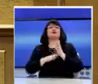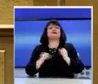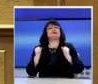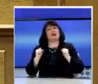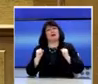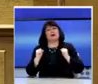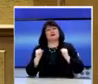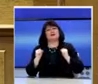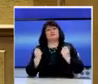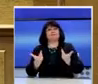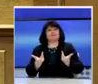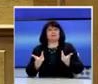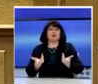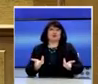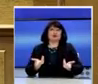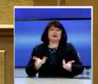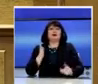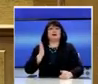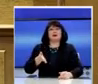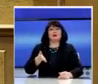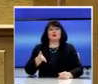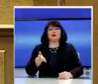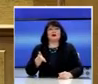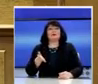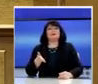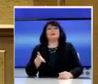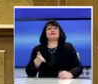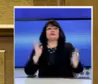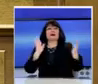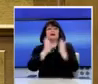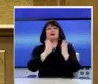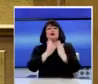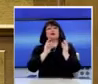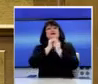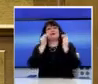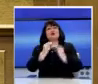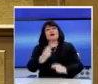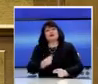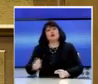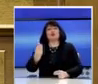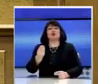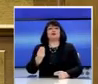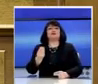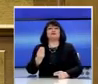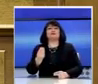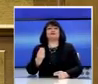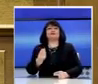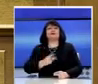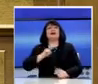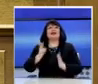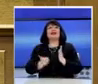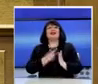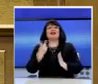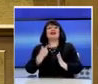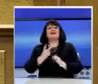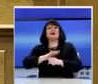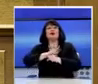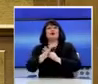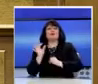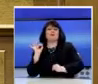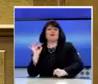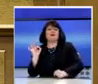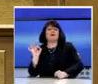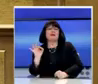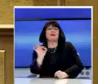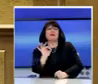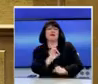Συστήματος Υγείας, ούτως ώστε να είναι σε θέση να αντιμετωπίσει αποτελεσματικά το δεύτερο φωνικό κύμα της